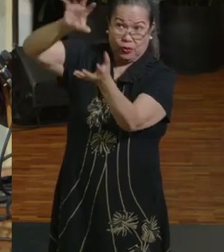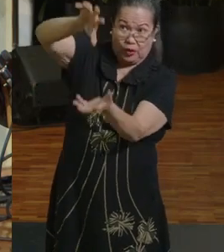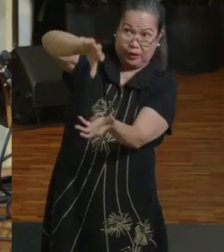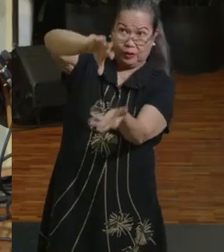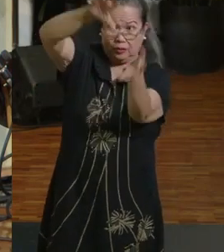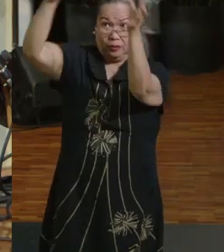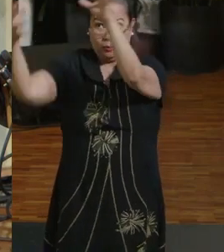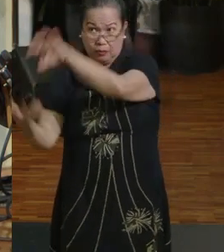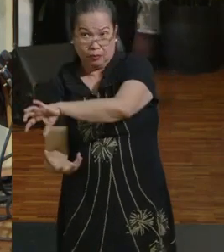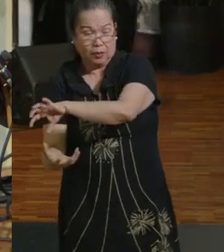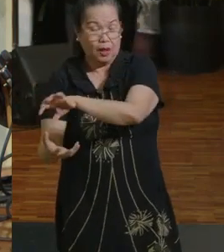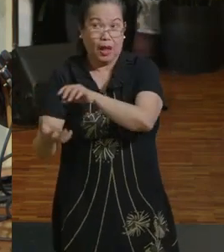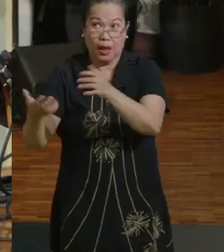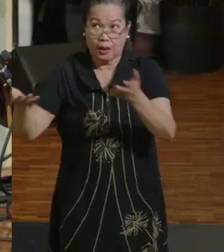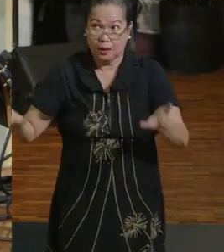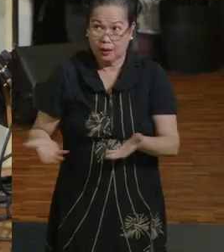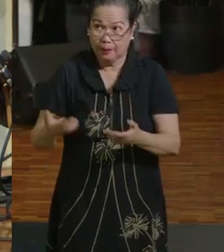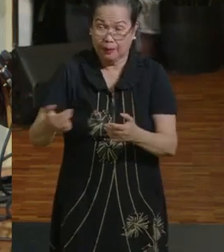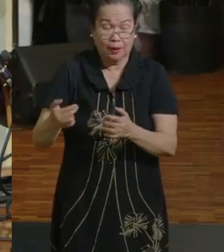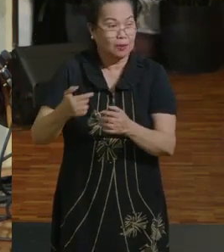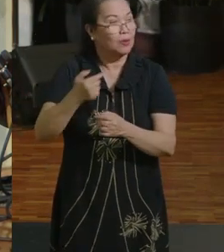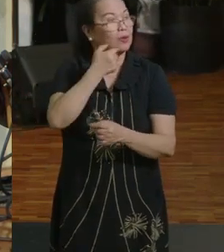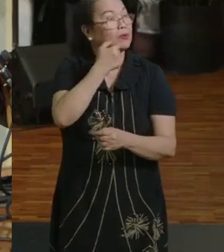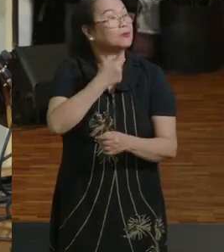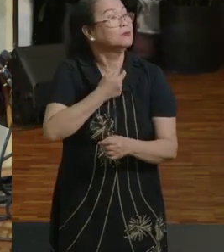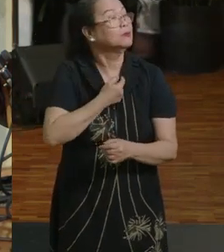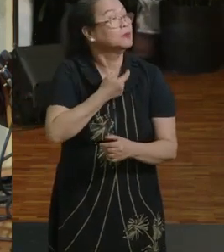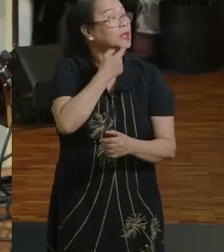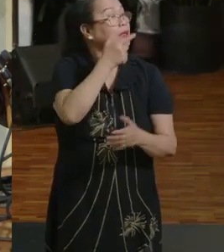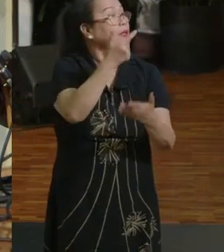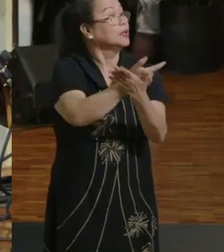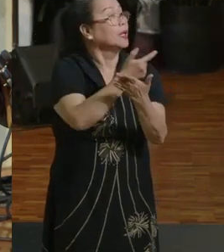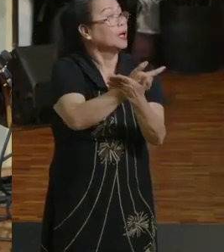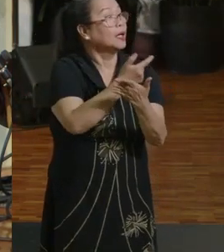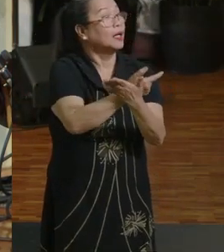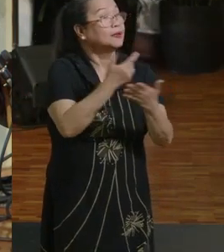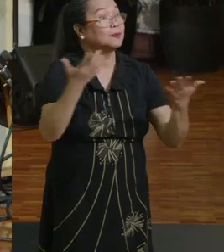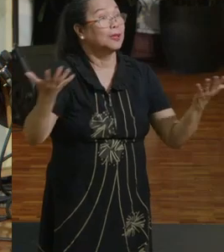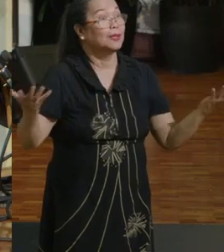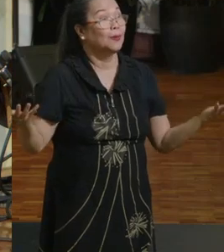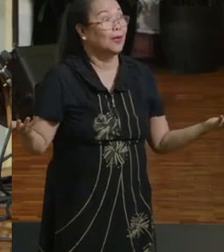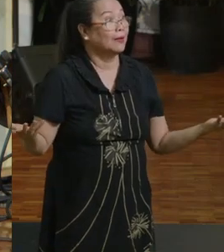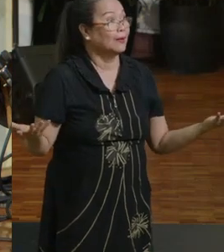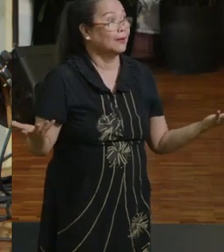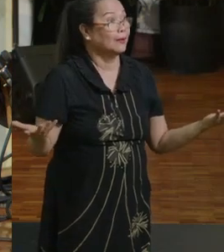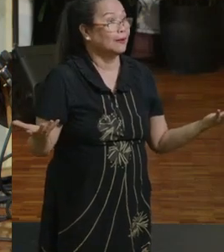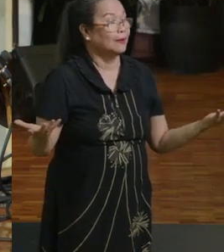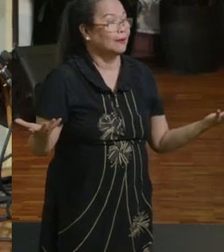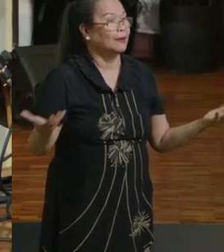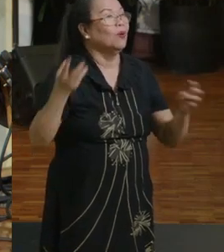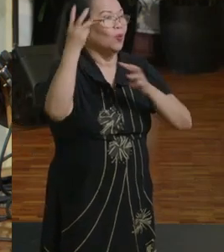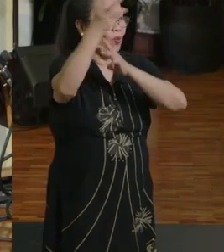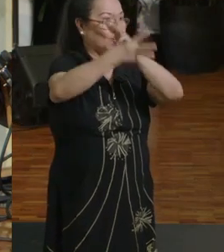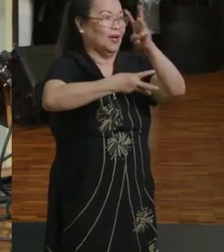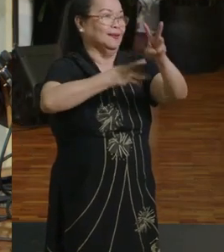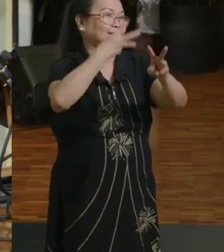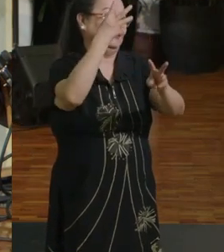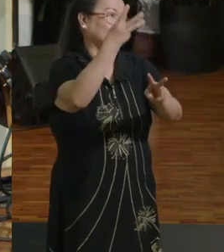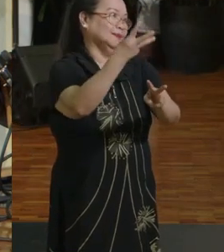down has come here also.'" Nasa na ang gospel? Nasa world na.